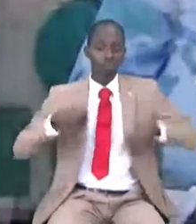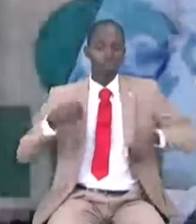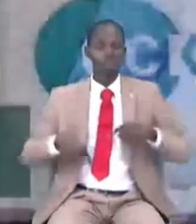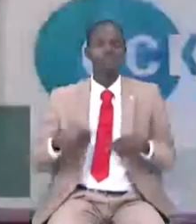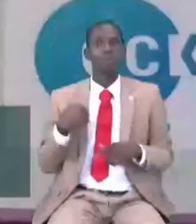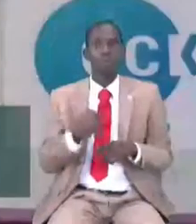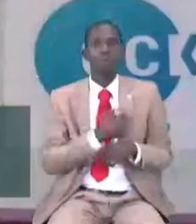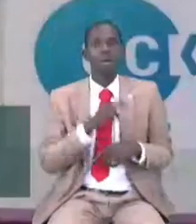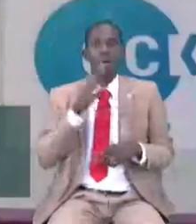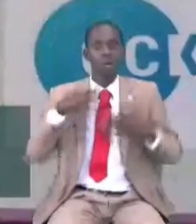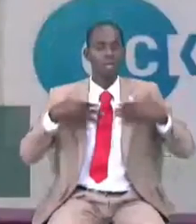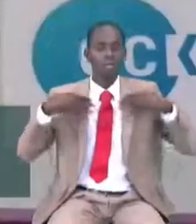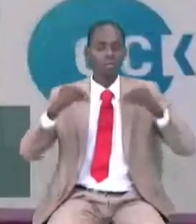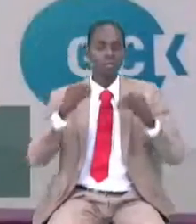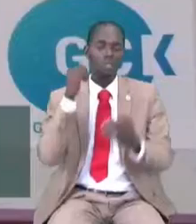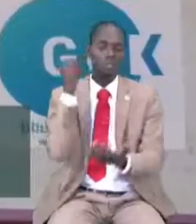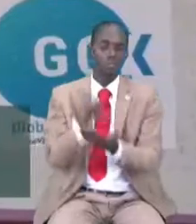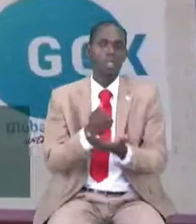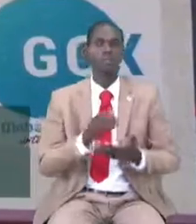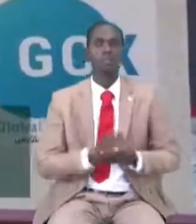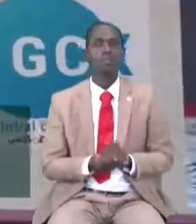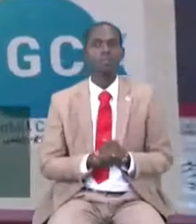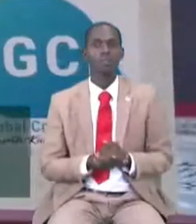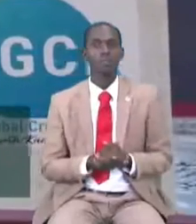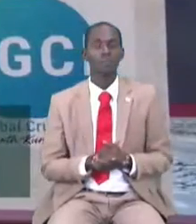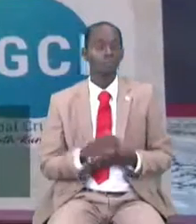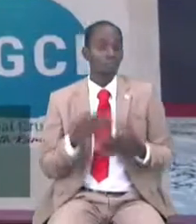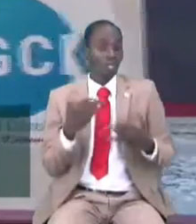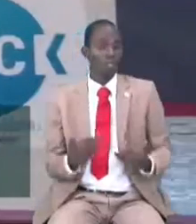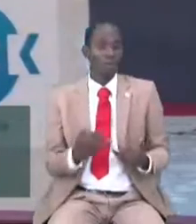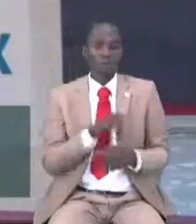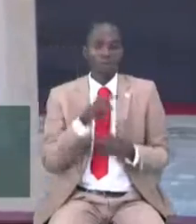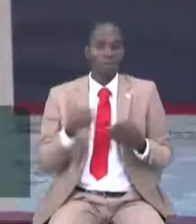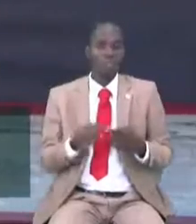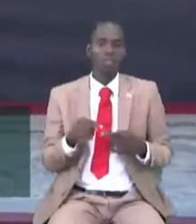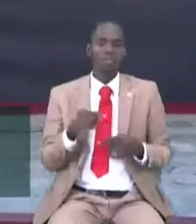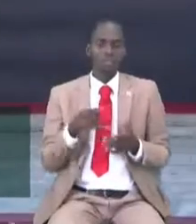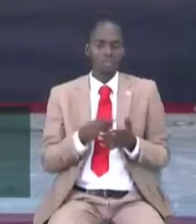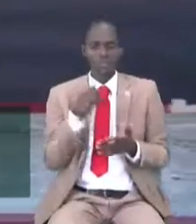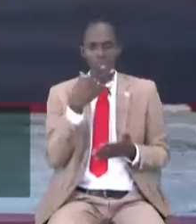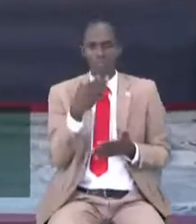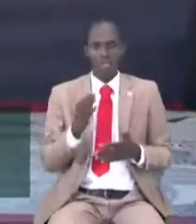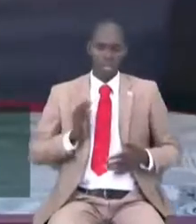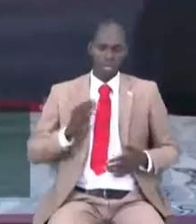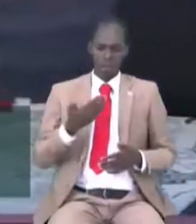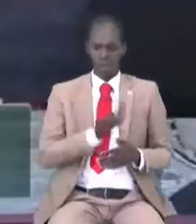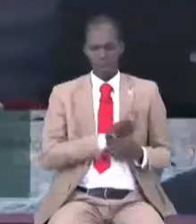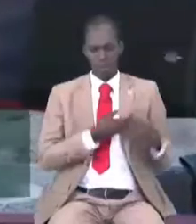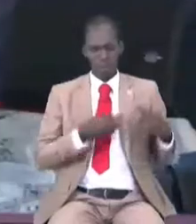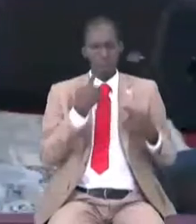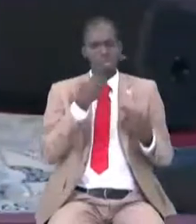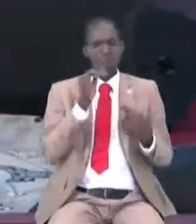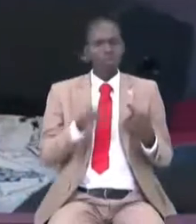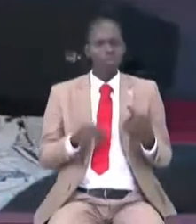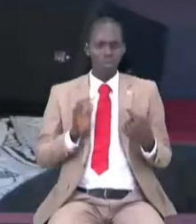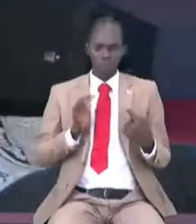Lorsqu'il dit nos iniquités, à qui se réfère nous là? Quand on dit nous là, à qui se réfère nous